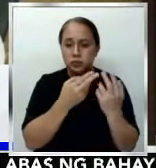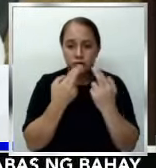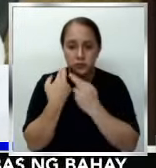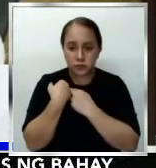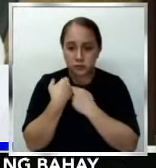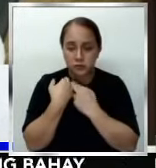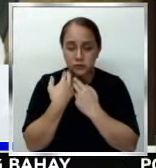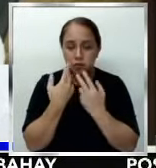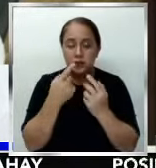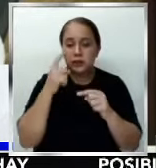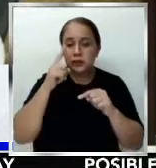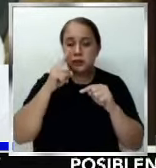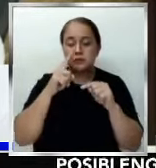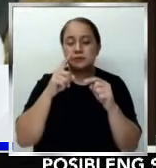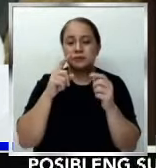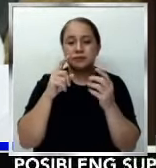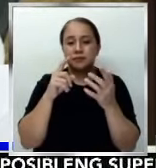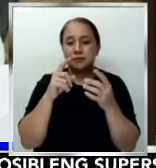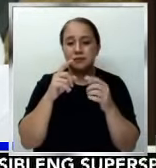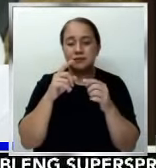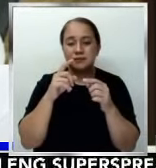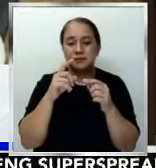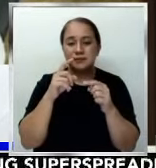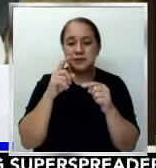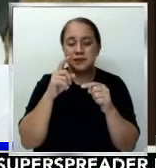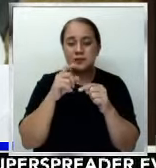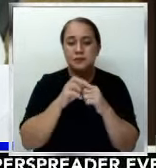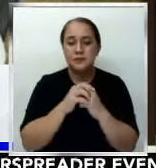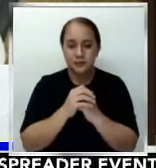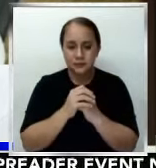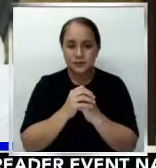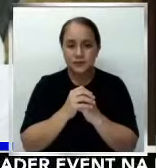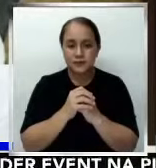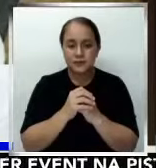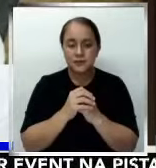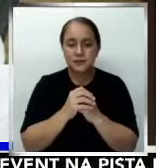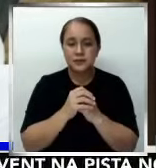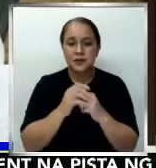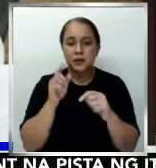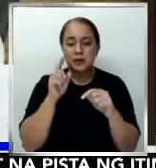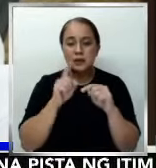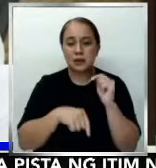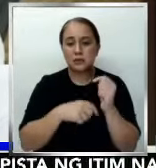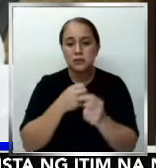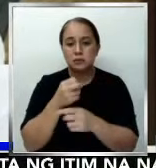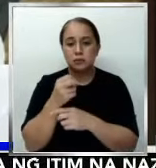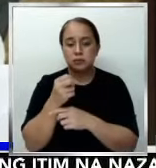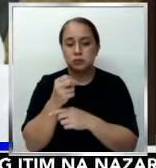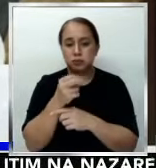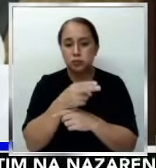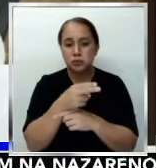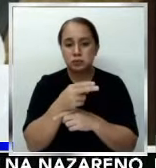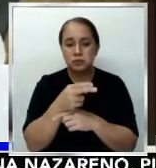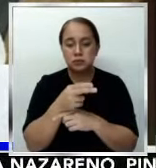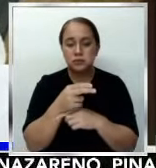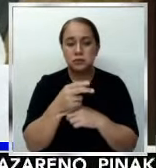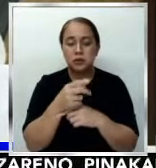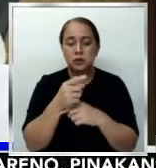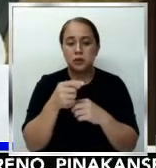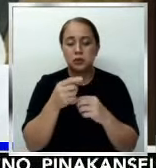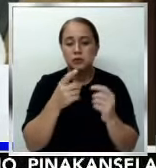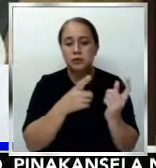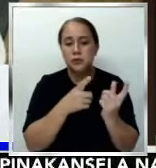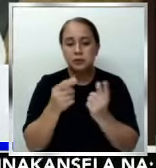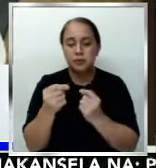cannot be task of or placing the burden of enforcing the rules